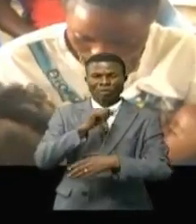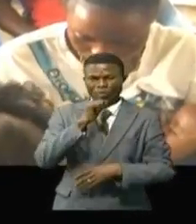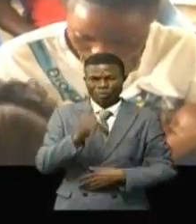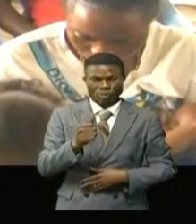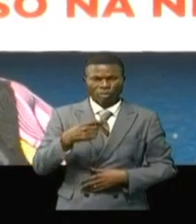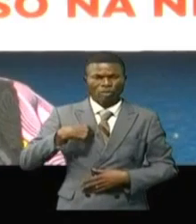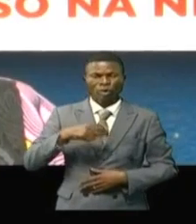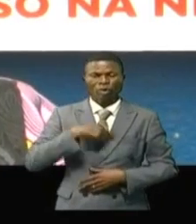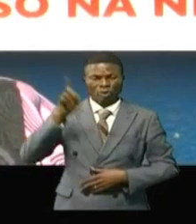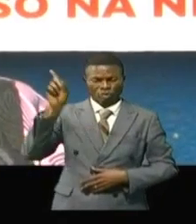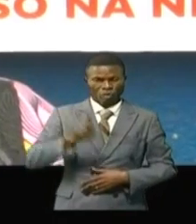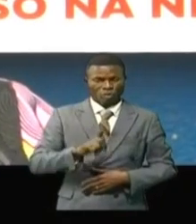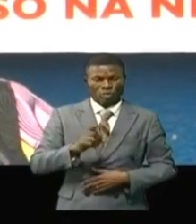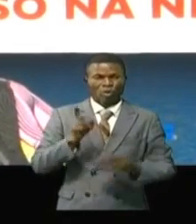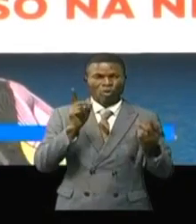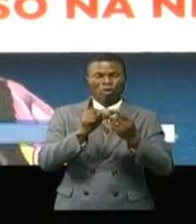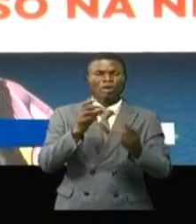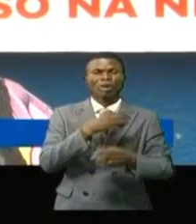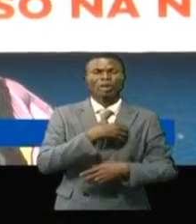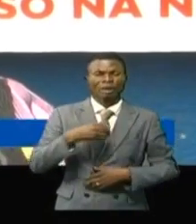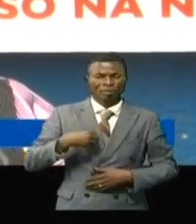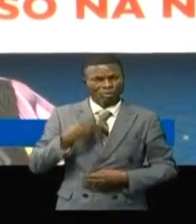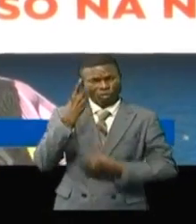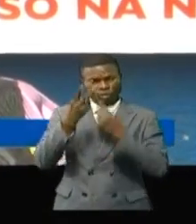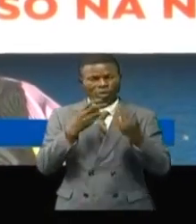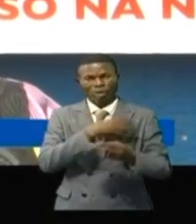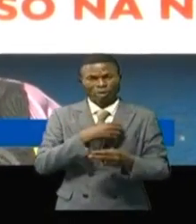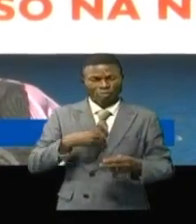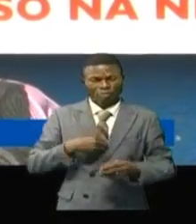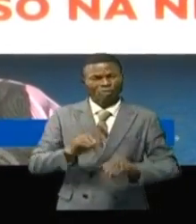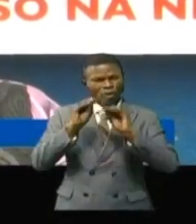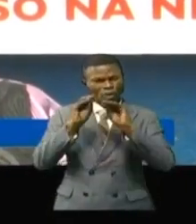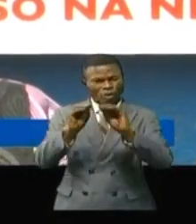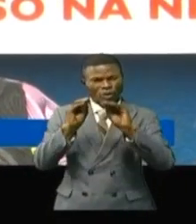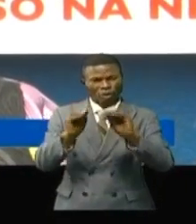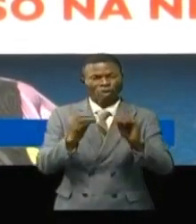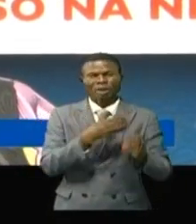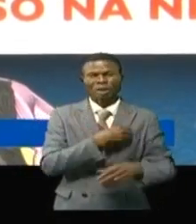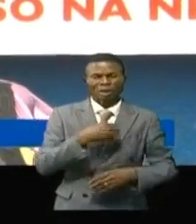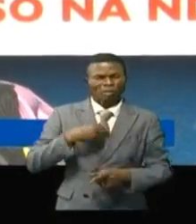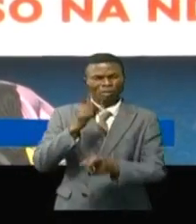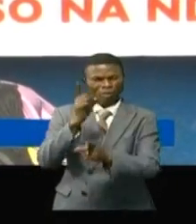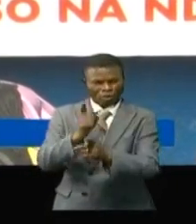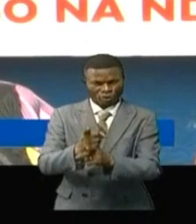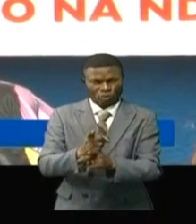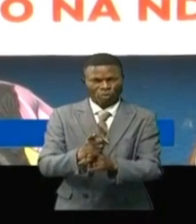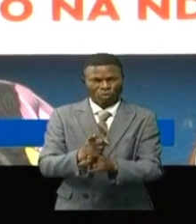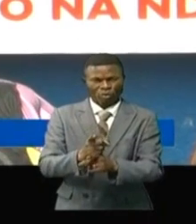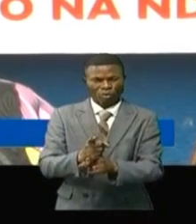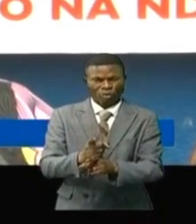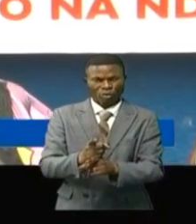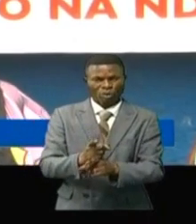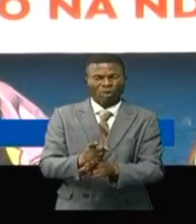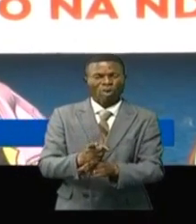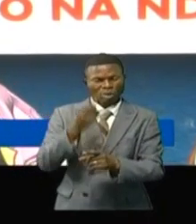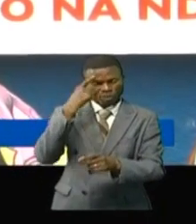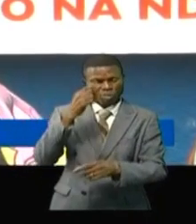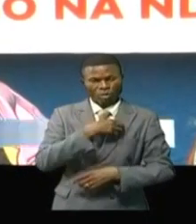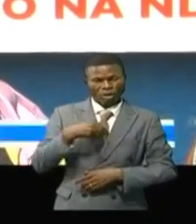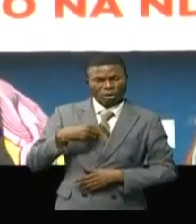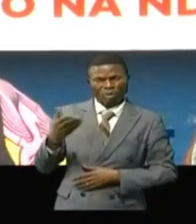Nous sommes venus voir les mamans et mettre les renseignements précis à leur